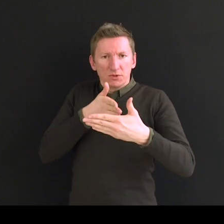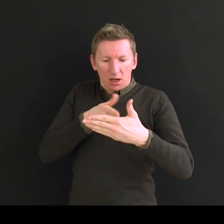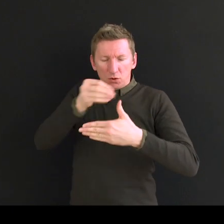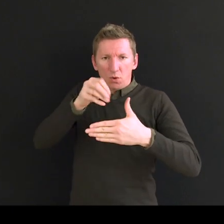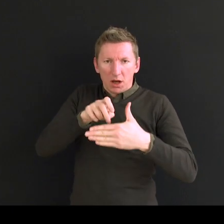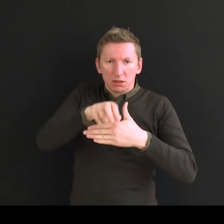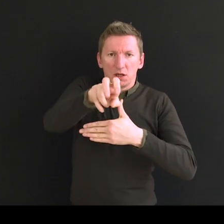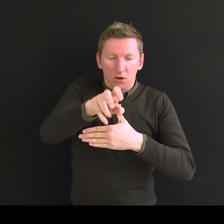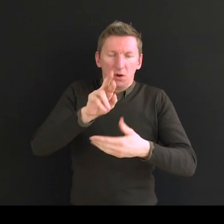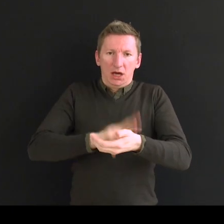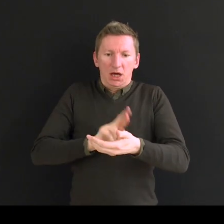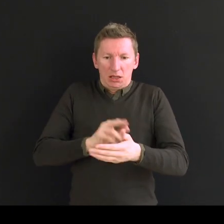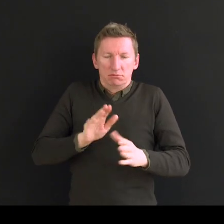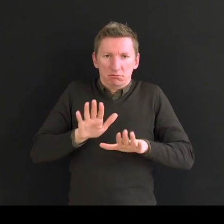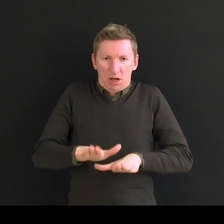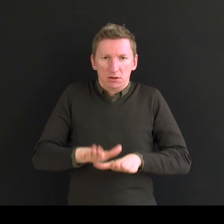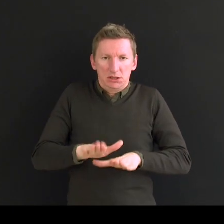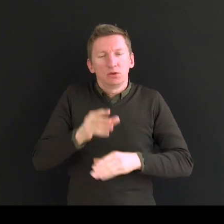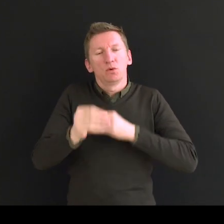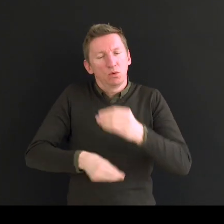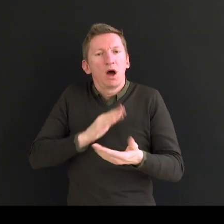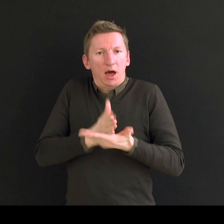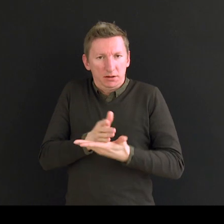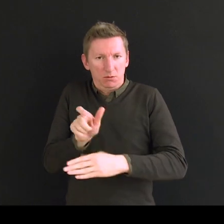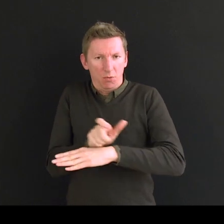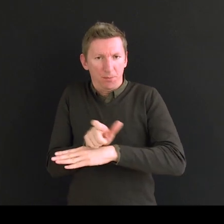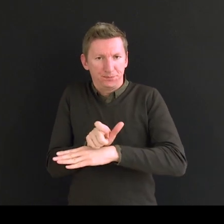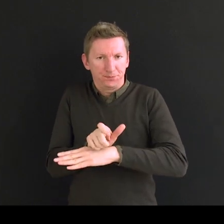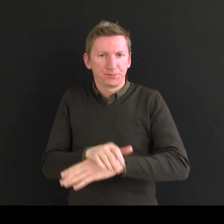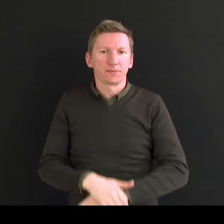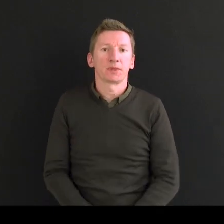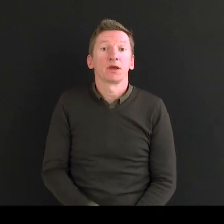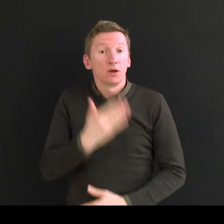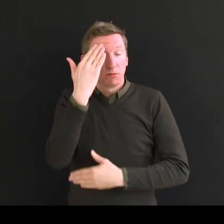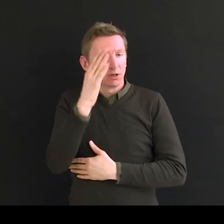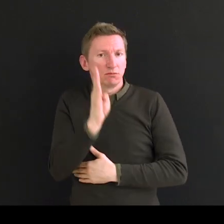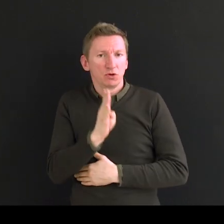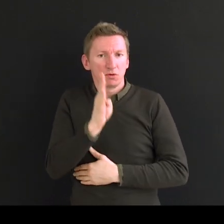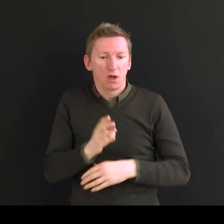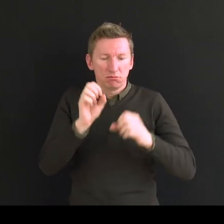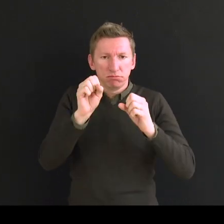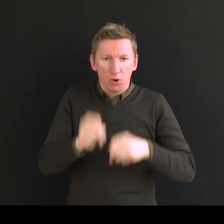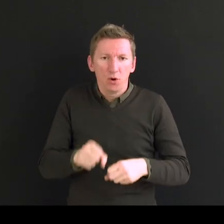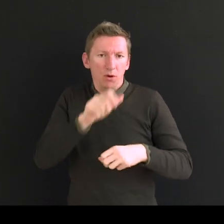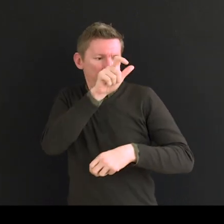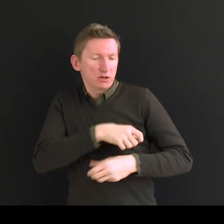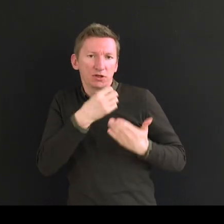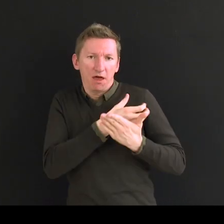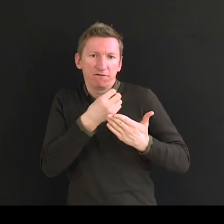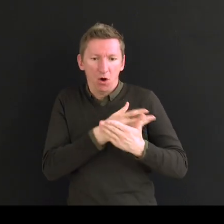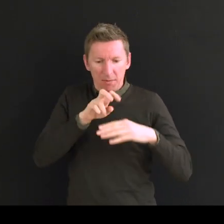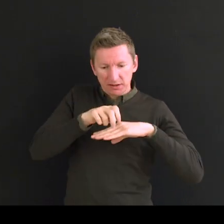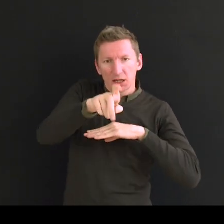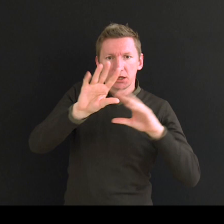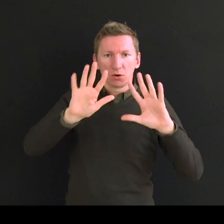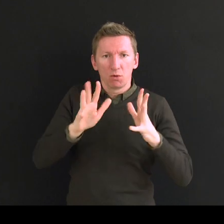Ralentissez avant les obstacles ou les escaliers ou marquez un bref temps d'arrêt. Si nécessaire, informez la personne que vous guidez